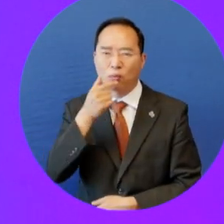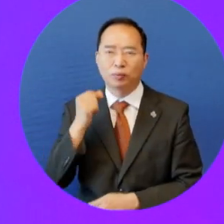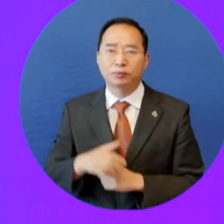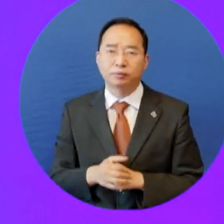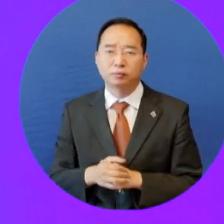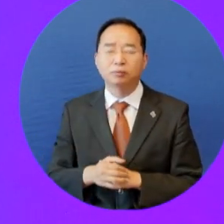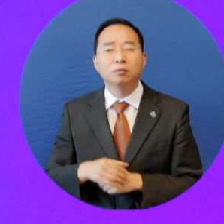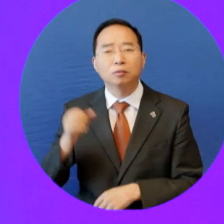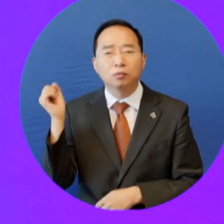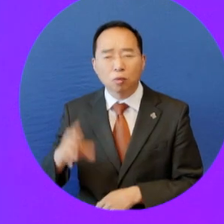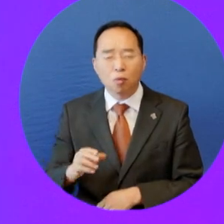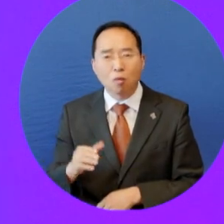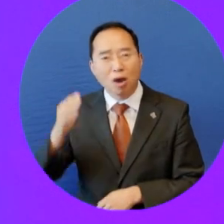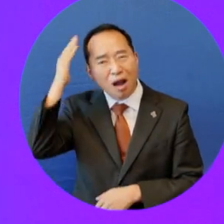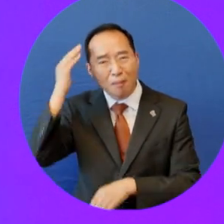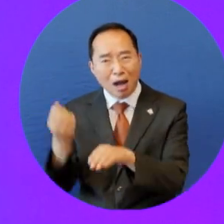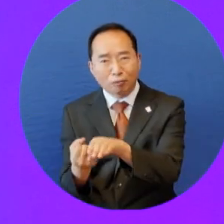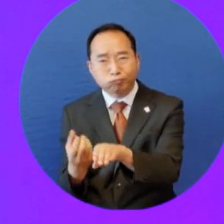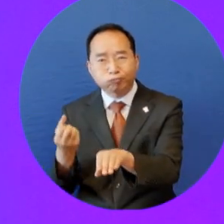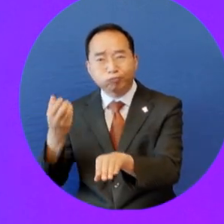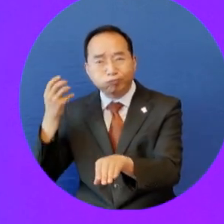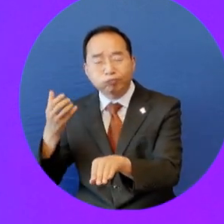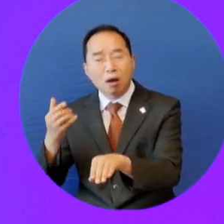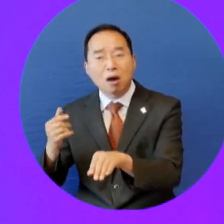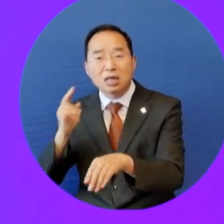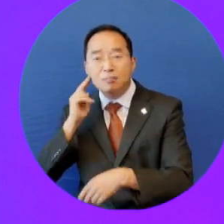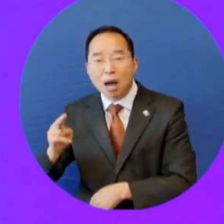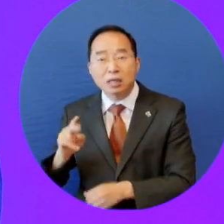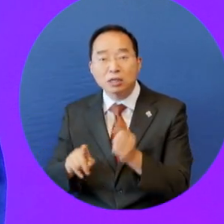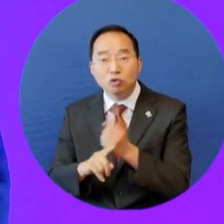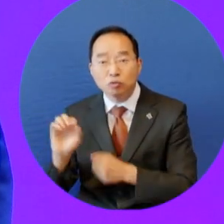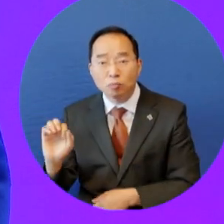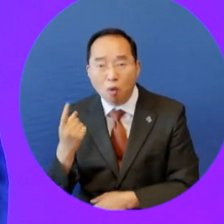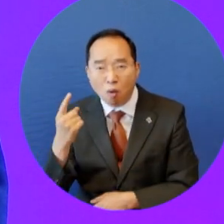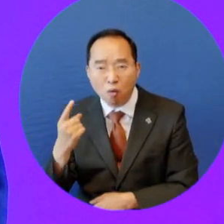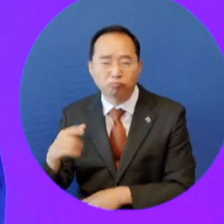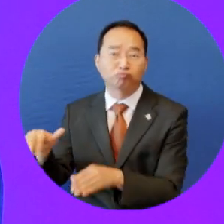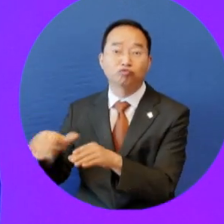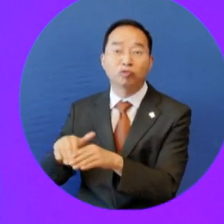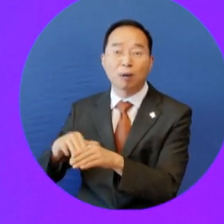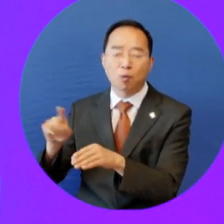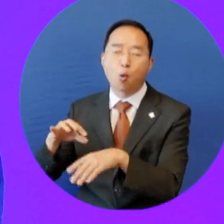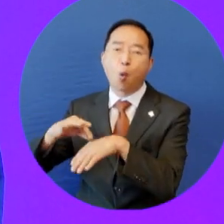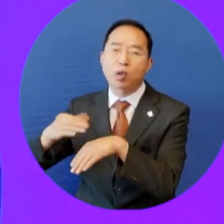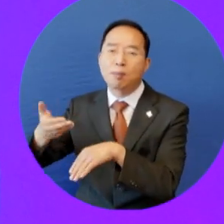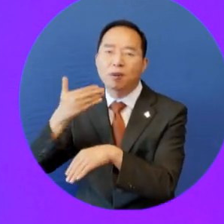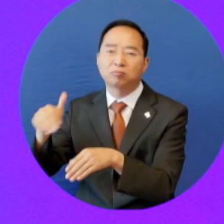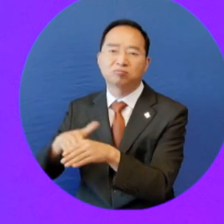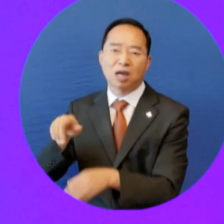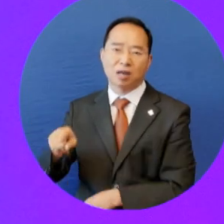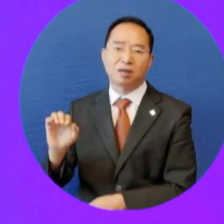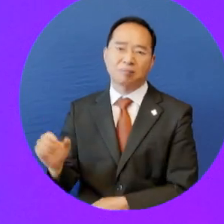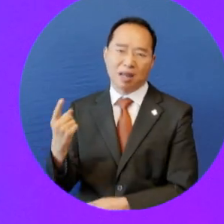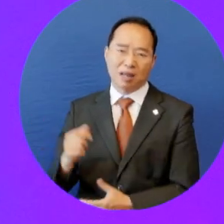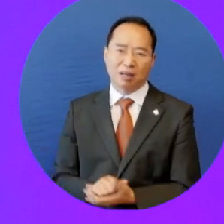온실가스를 배출하는 가장 큰 원인 중에 하나가 고기를 먹는 것에서 비롯됐다라고 하는 문제의식